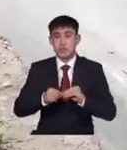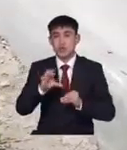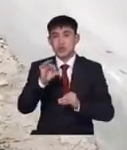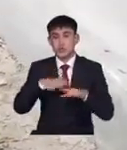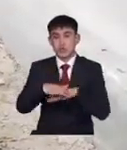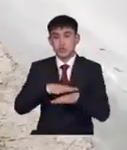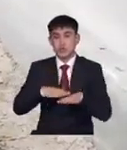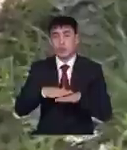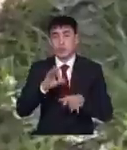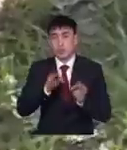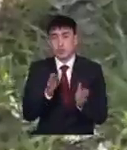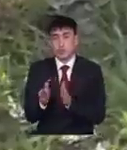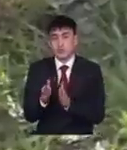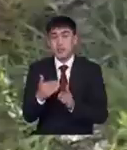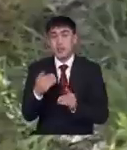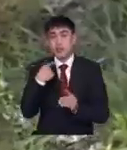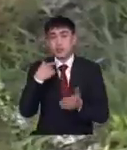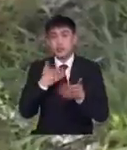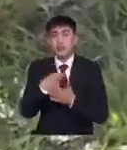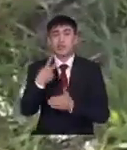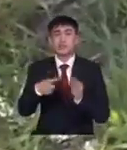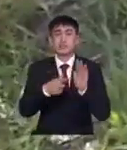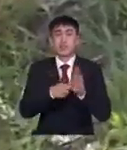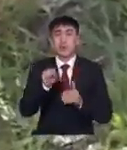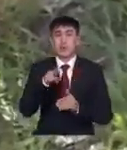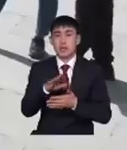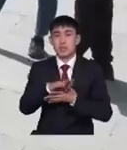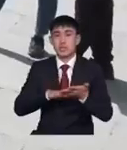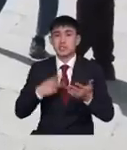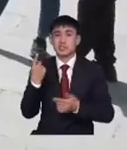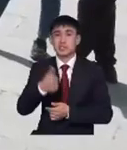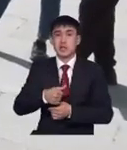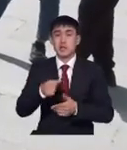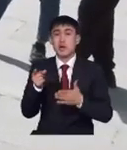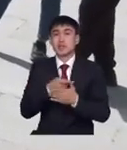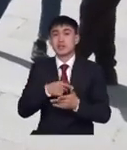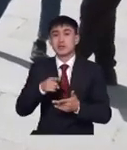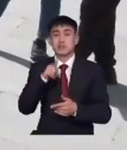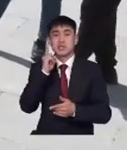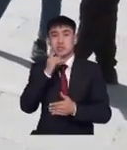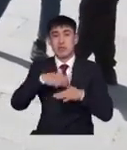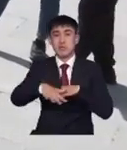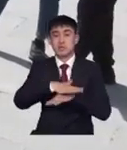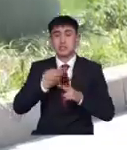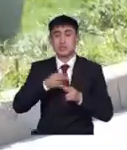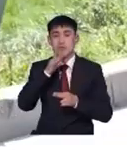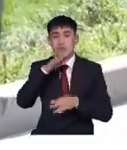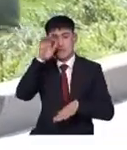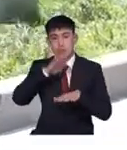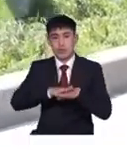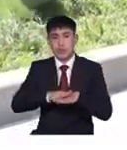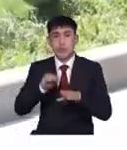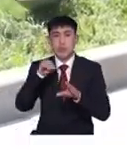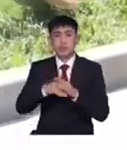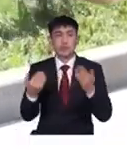социуме нормам взаимодействия. Отметим, что до 27 апреля продлится неделя под названием «Жасыл-Аймак». За этот период зеленый фонд страны